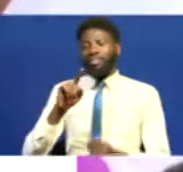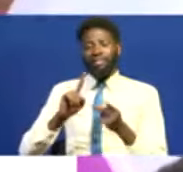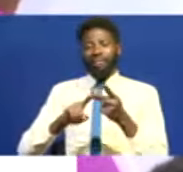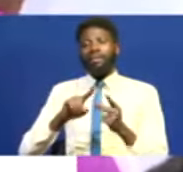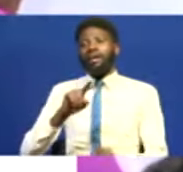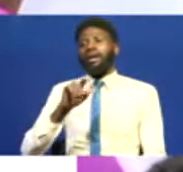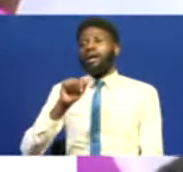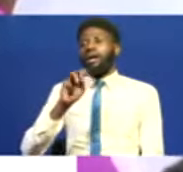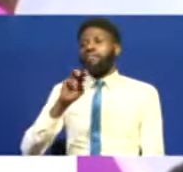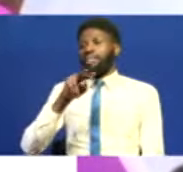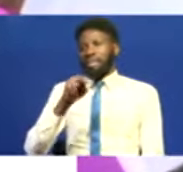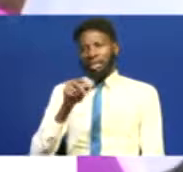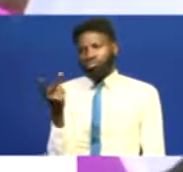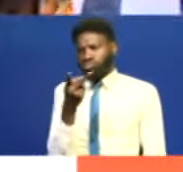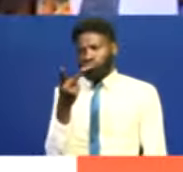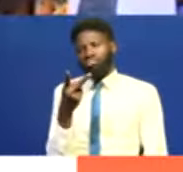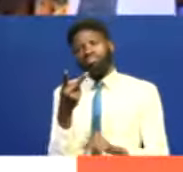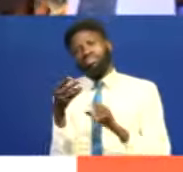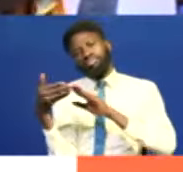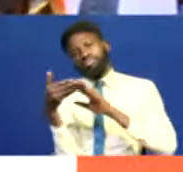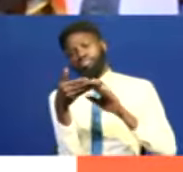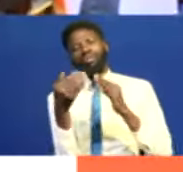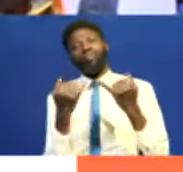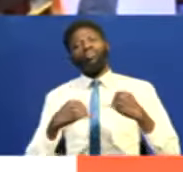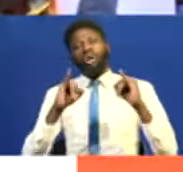Mung'aro's administration.